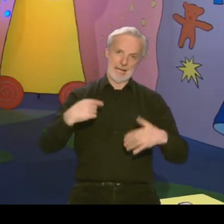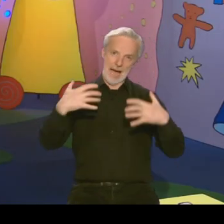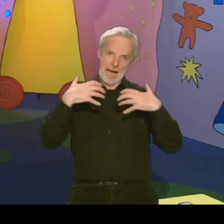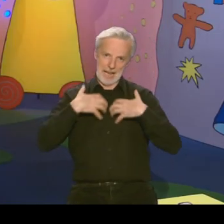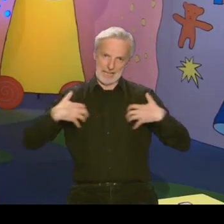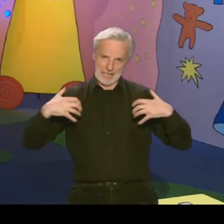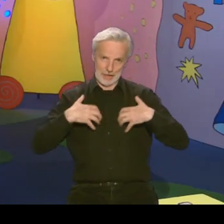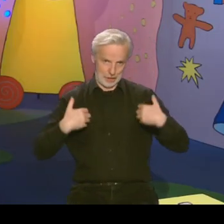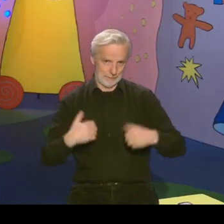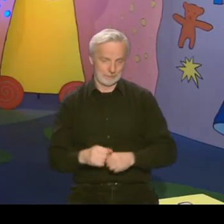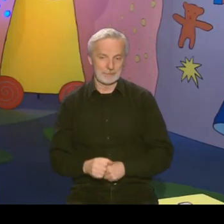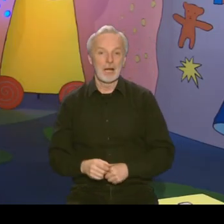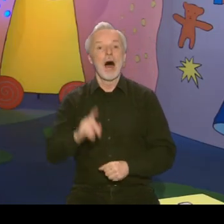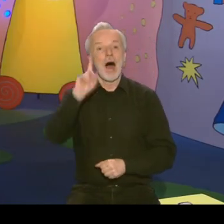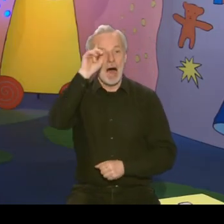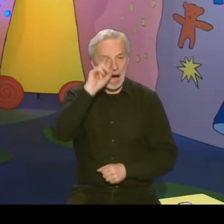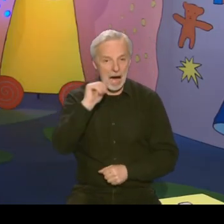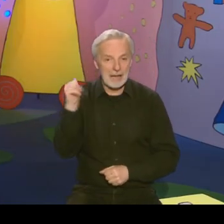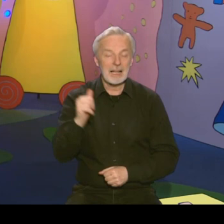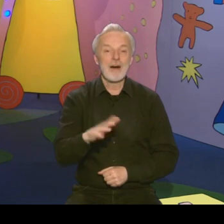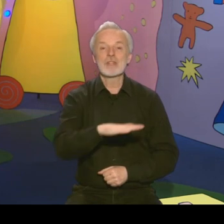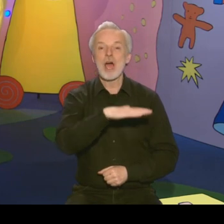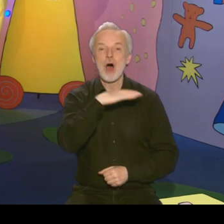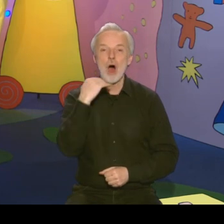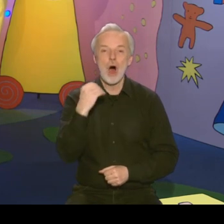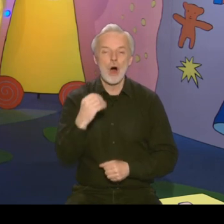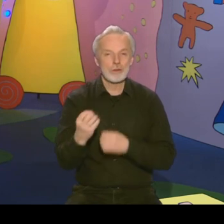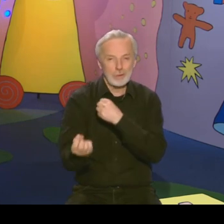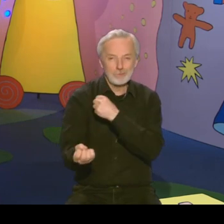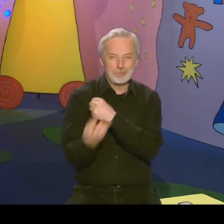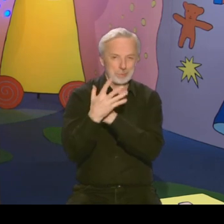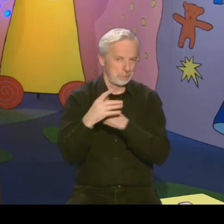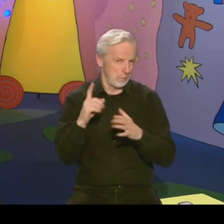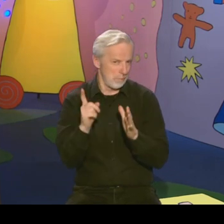viď, Michale? A hlavně, ať jsou hodně barevné. Ano,